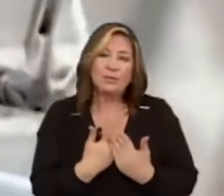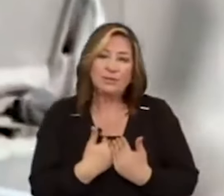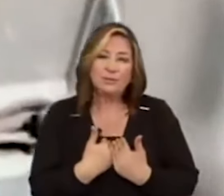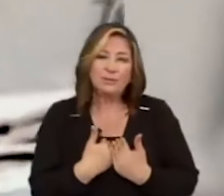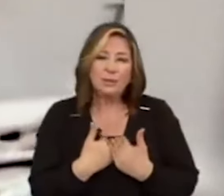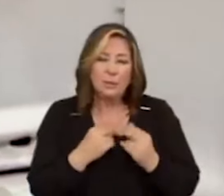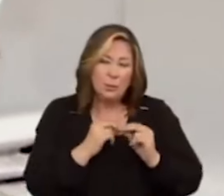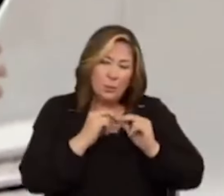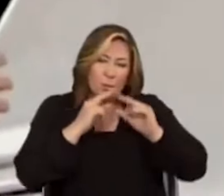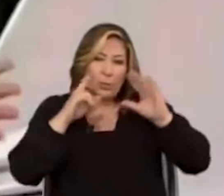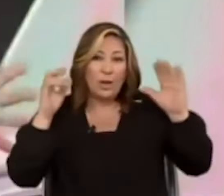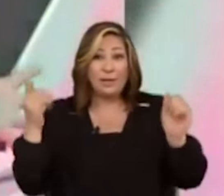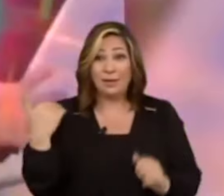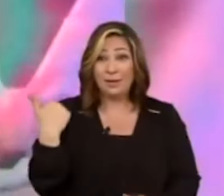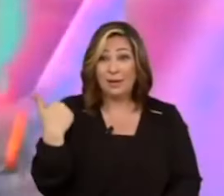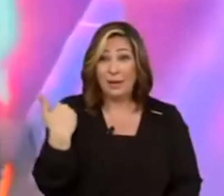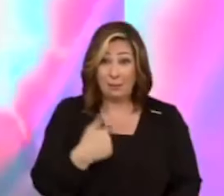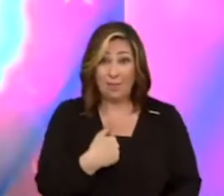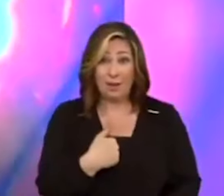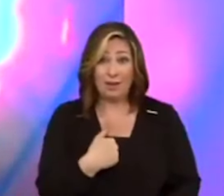Uyuyakalmışım, uyandır beni.